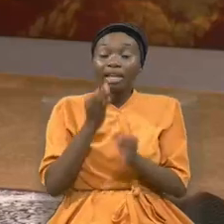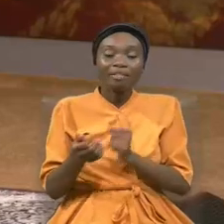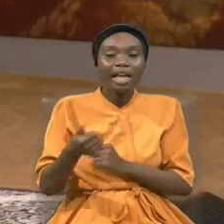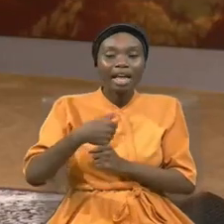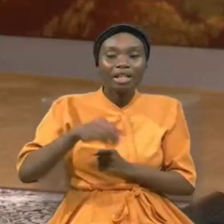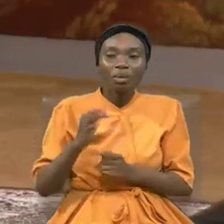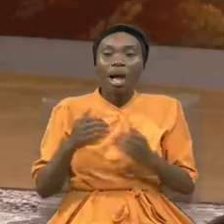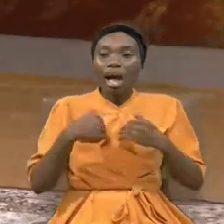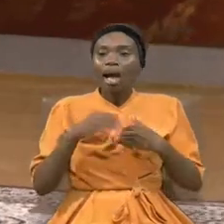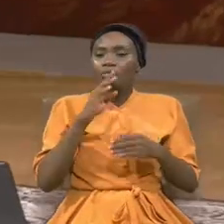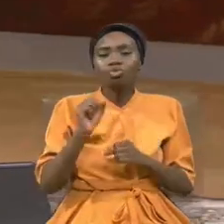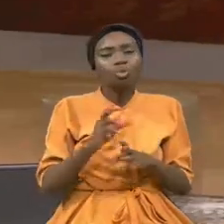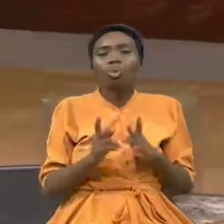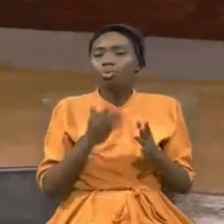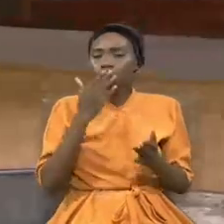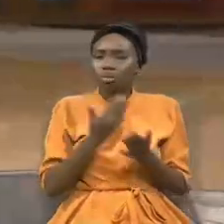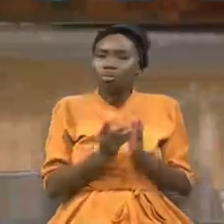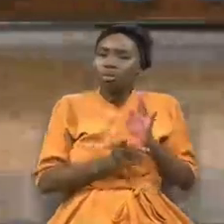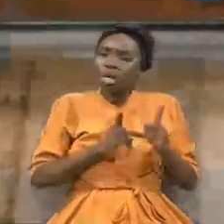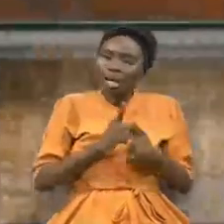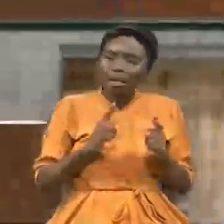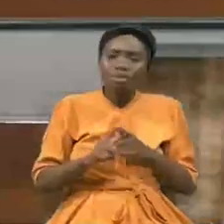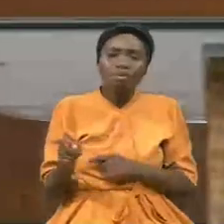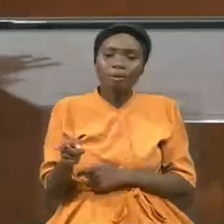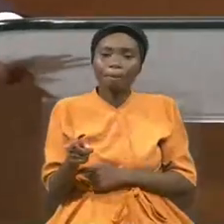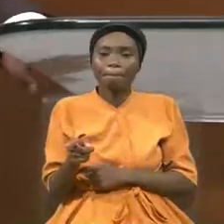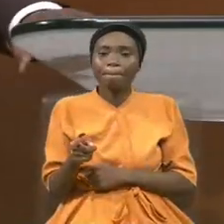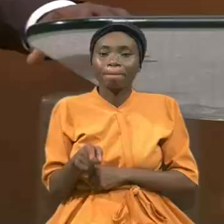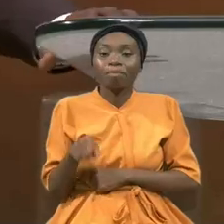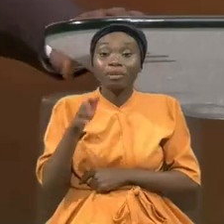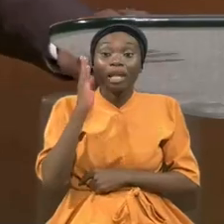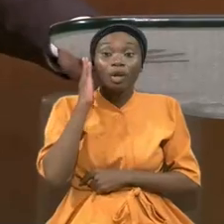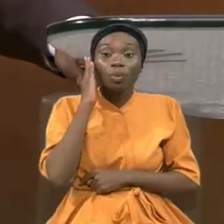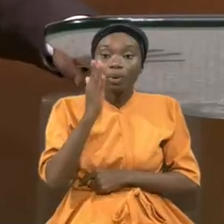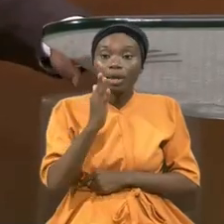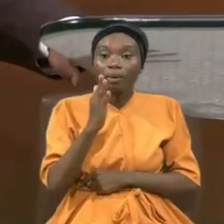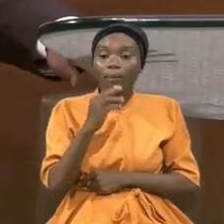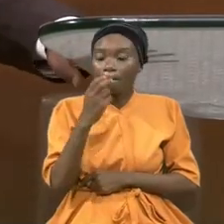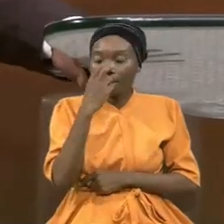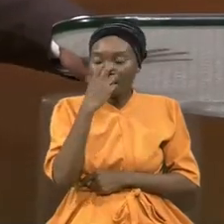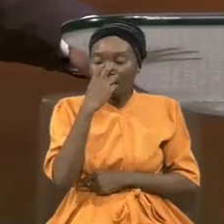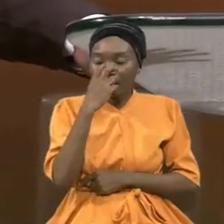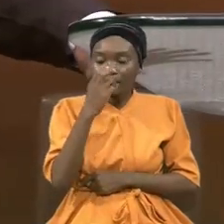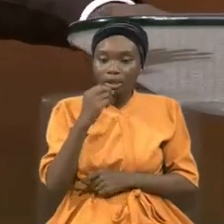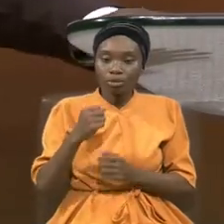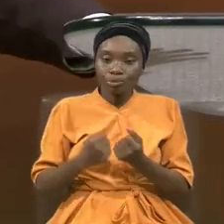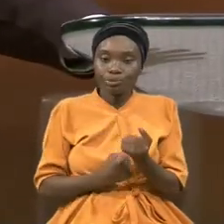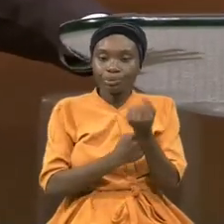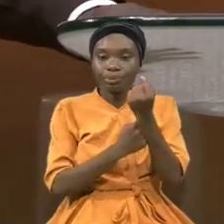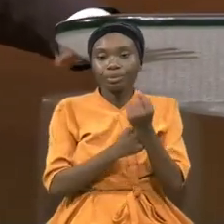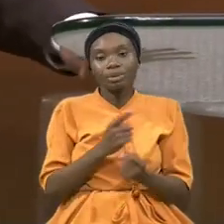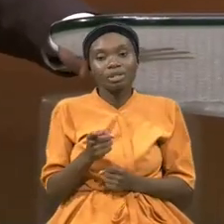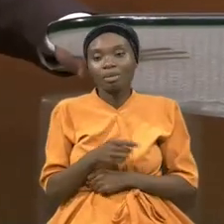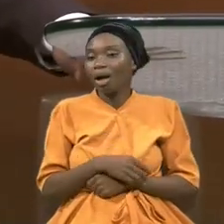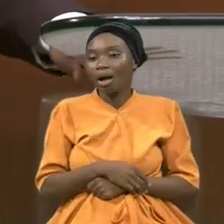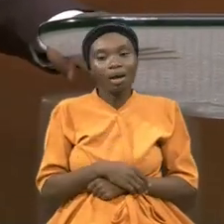quelqu'un est si bon envers eux, ils vont aveuglément supporter